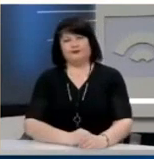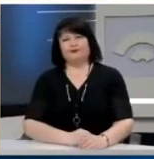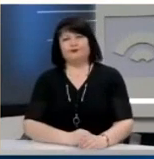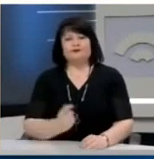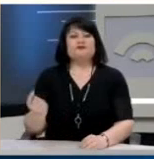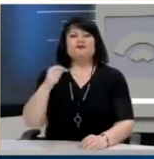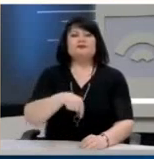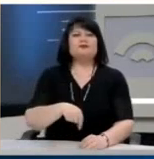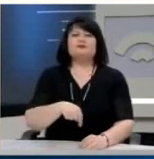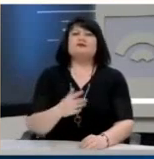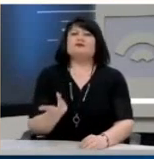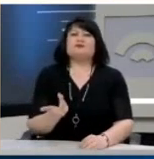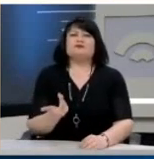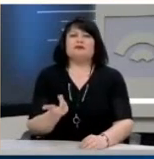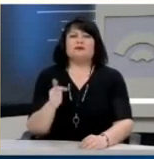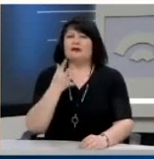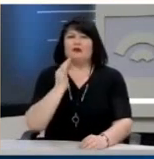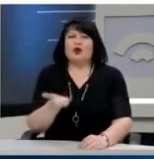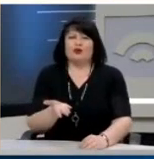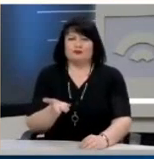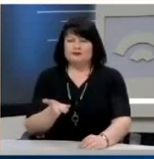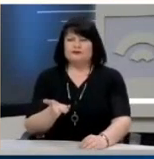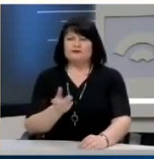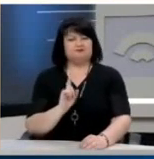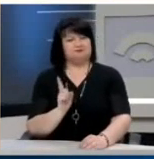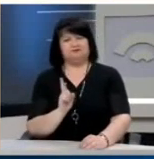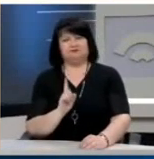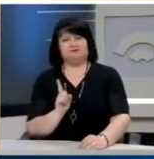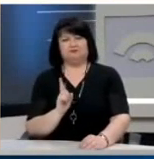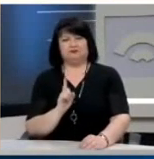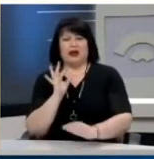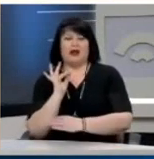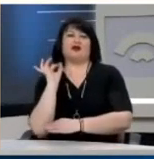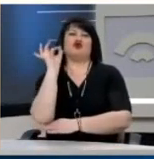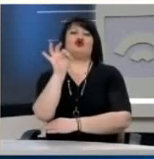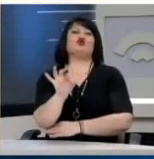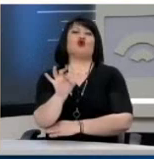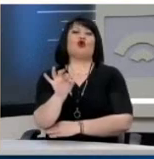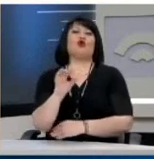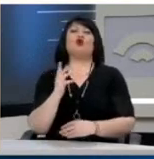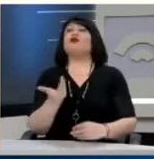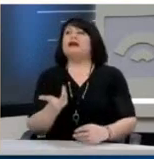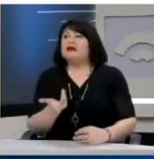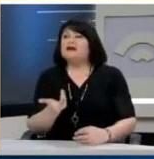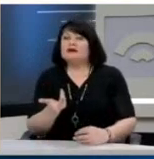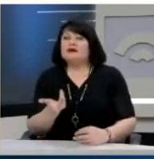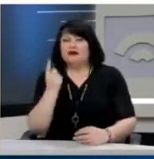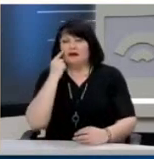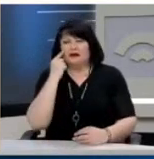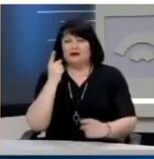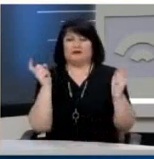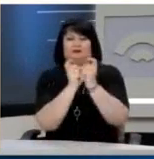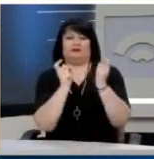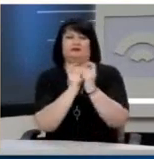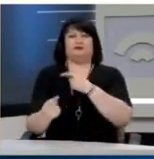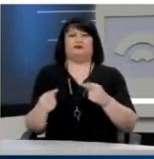Δεν ήρθα, κυρίες και κύριοι συνάδελφοι, σήμερα εδώ με βασικό μου στόχο να αντιδικήσω με